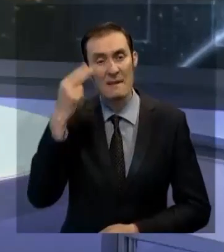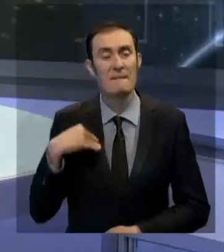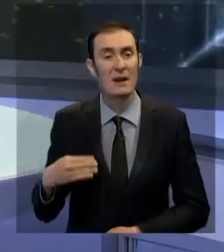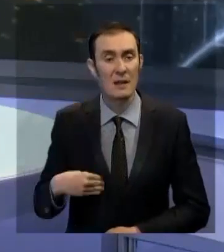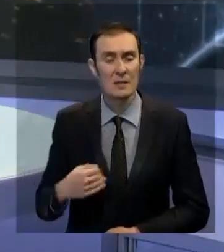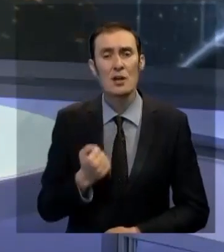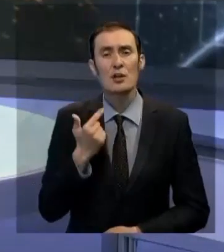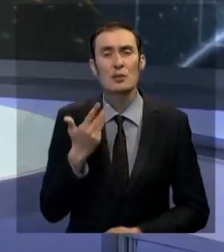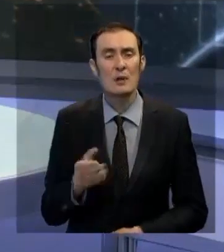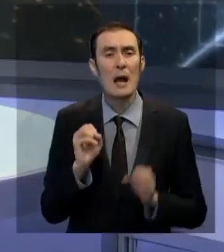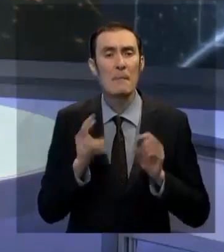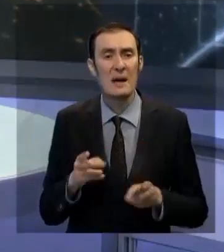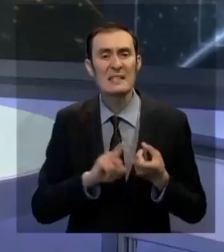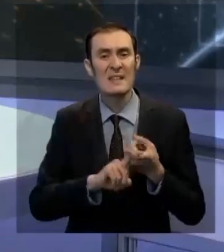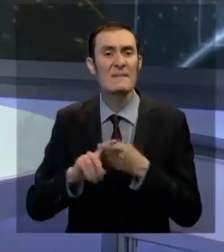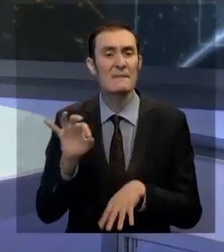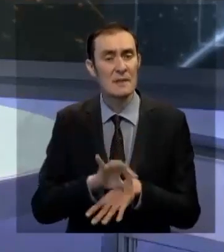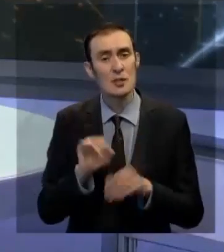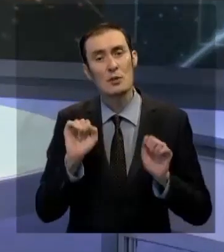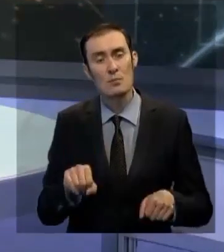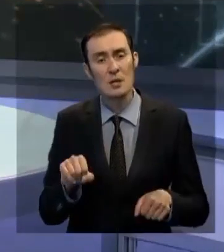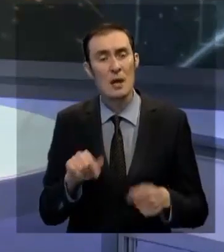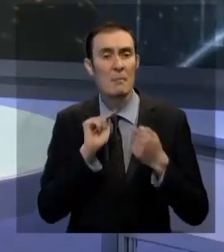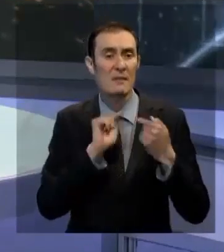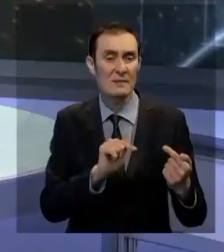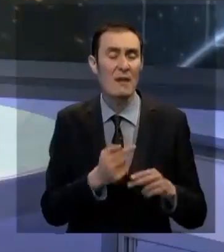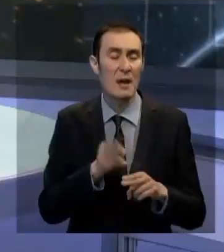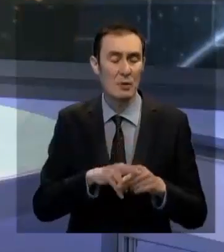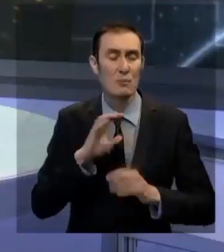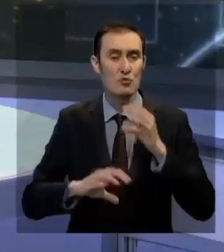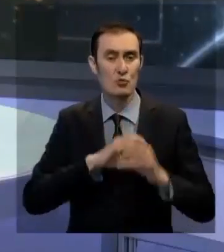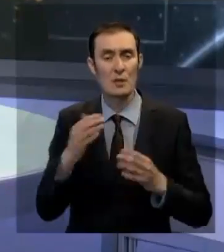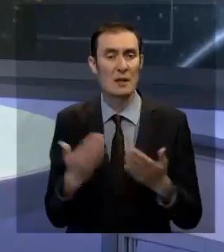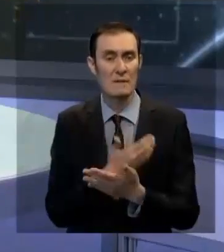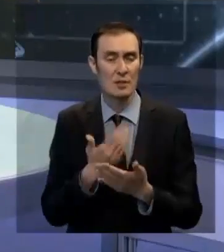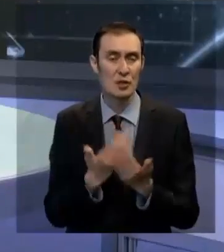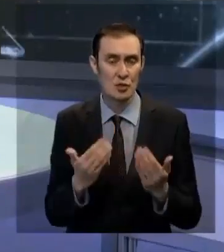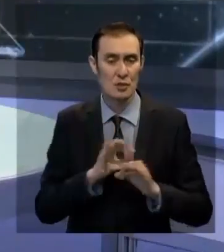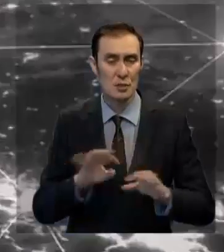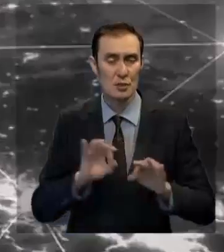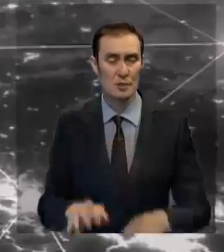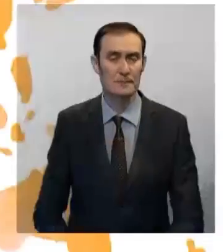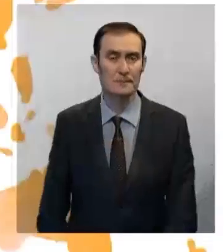Франции. Насколько опасна инфекция? Можно ли ей противостоять? Об этом в международном обзоре.